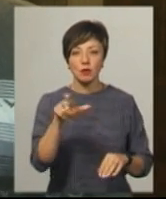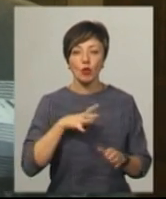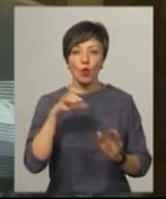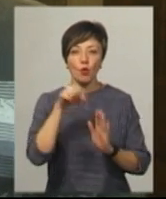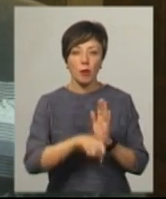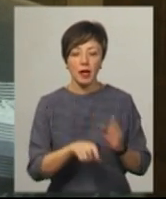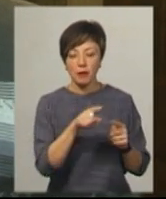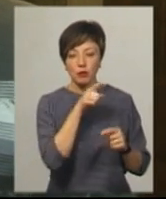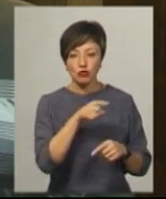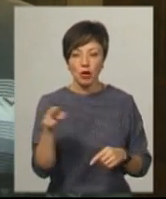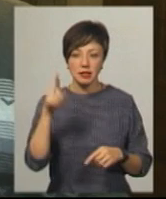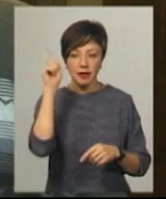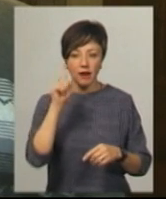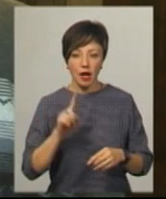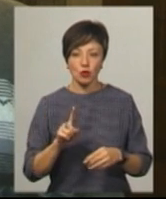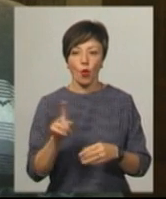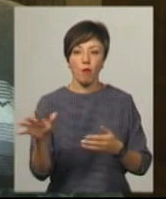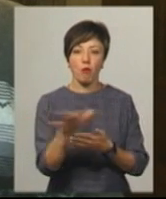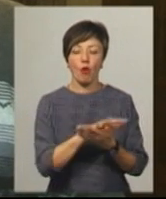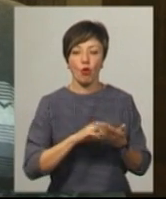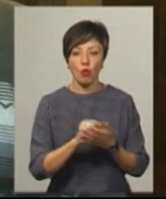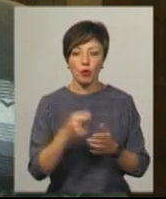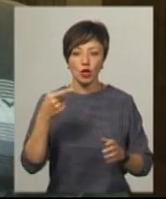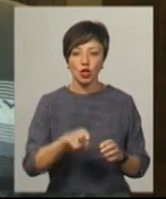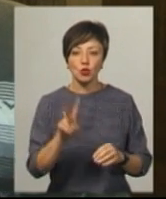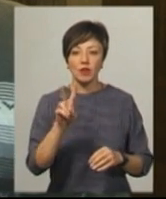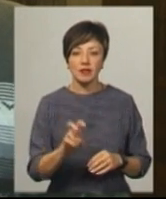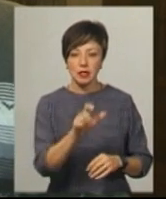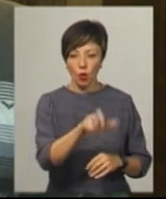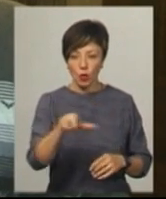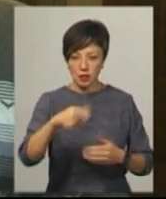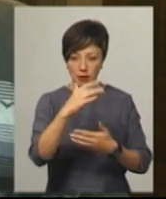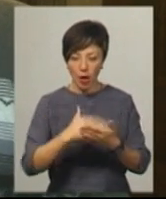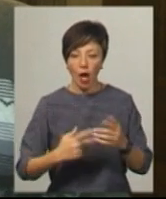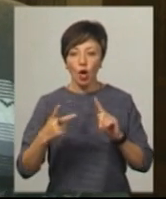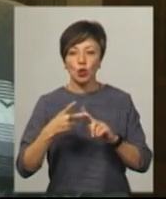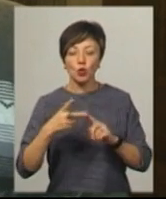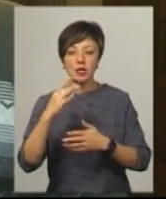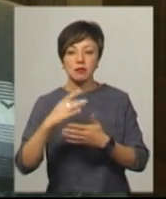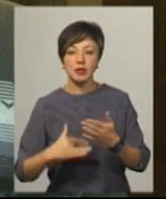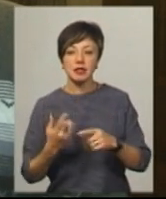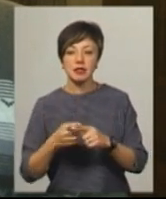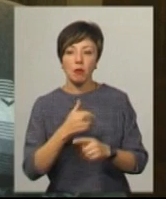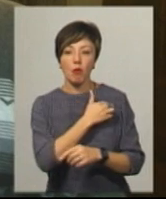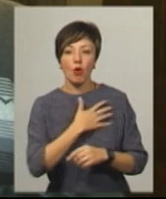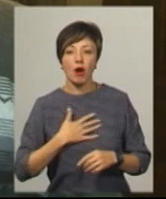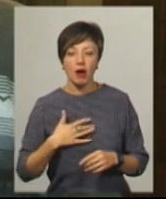час єврейського погрому. Це список на 1200 осіб. Далі другий список – це список